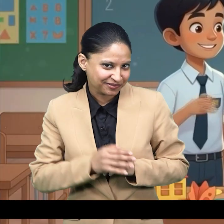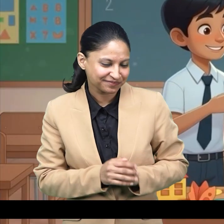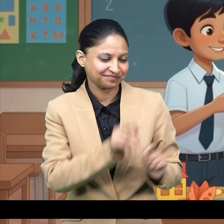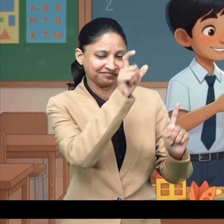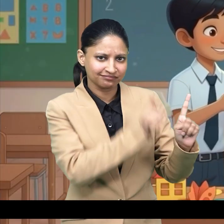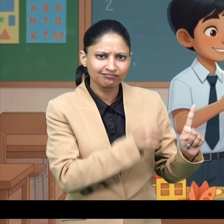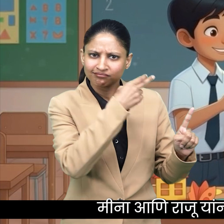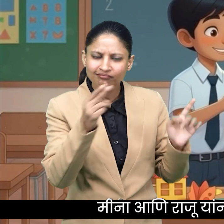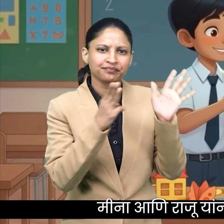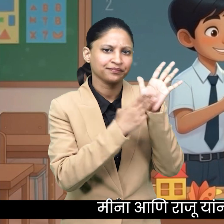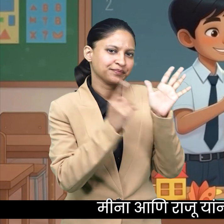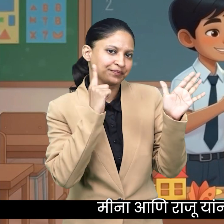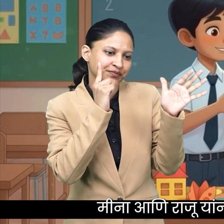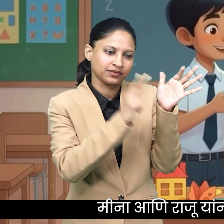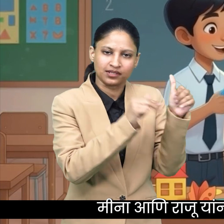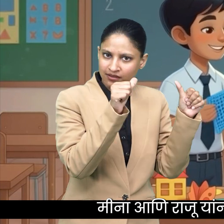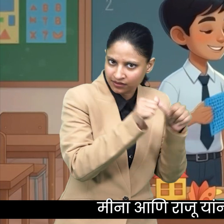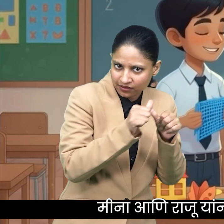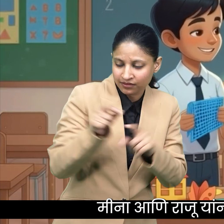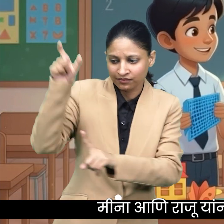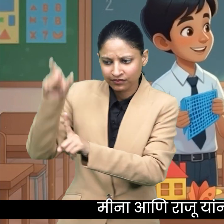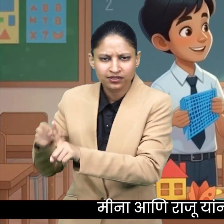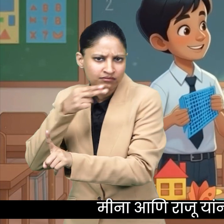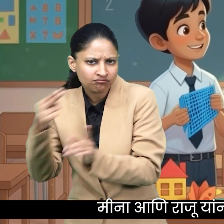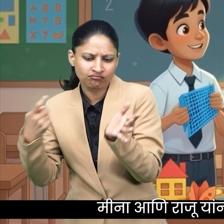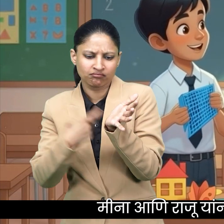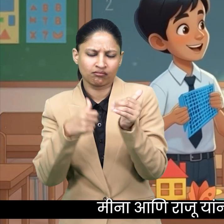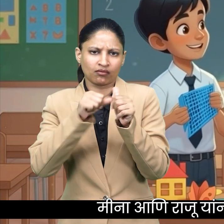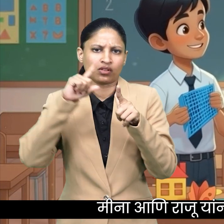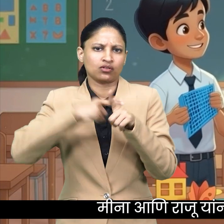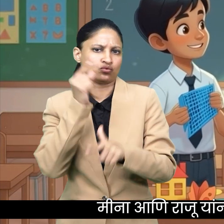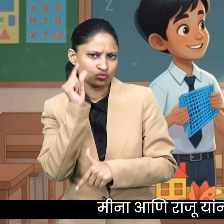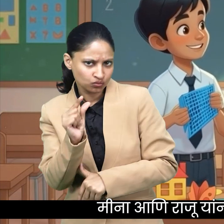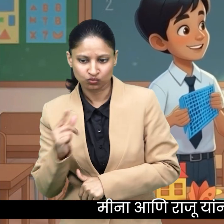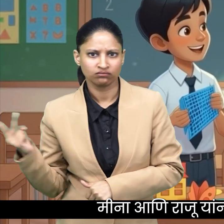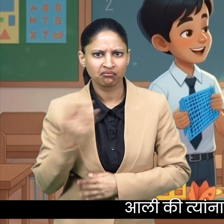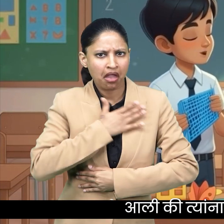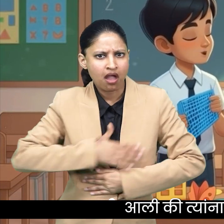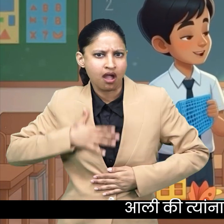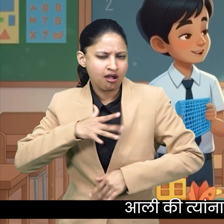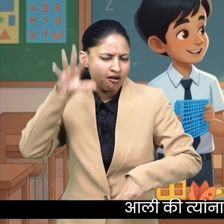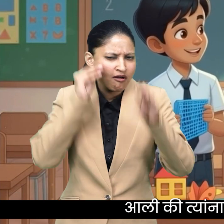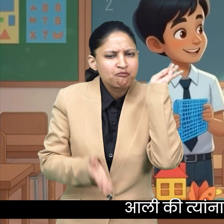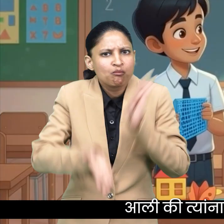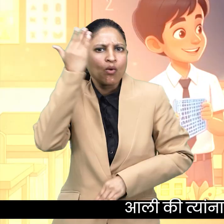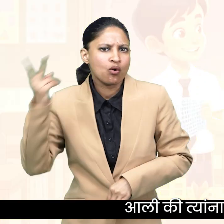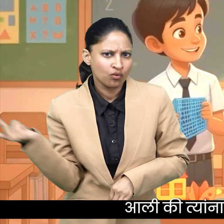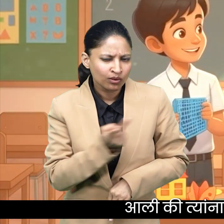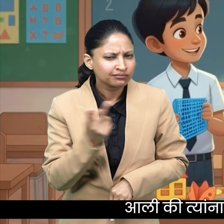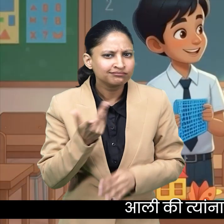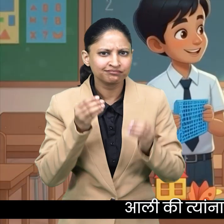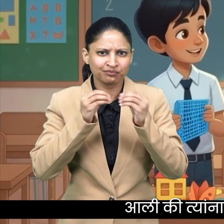मुलांनो, मीना आणि राजू यांना बॉक्स आणि पेपर फोल्डिंगमध्ये इतकी मजा आली की त्यांना